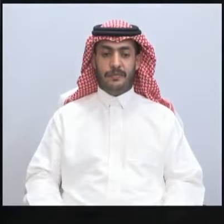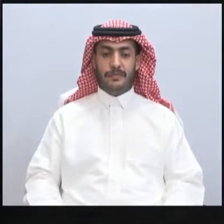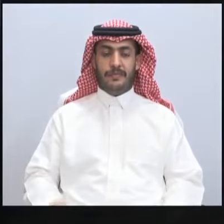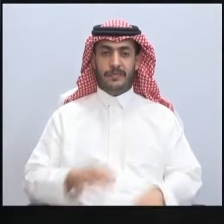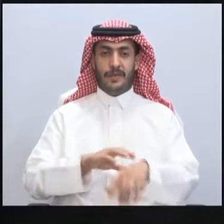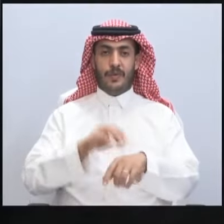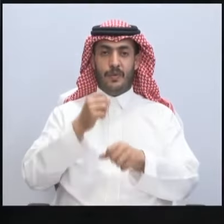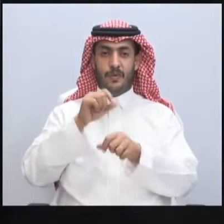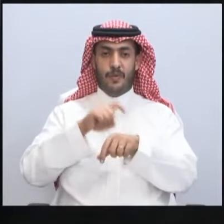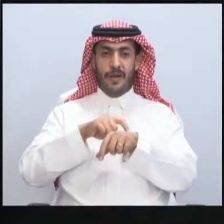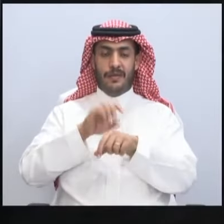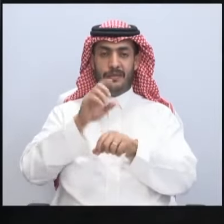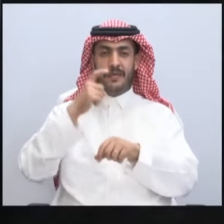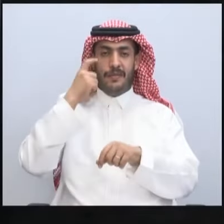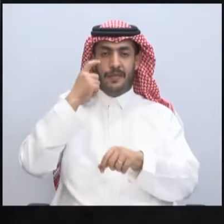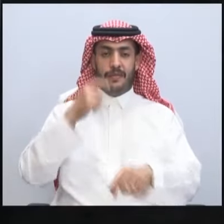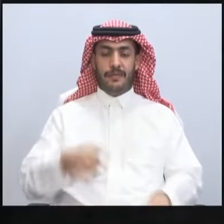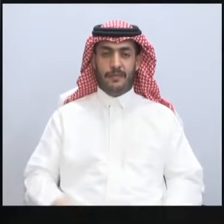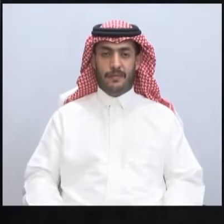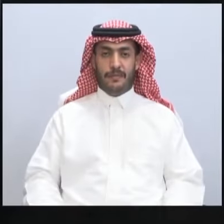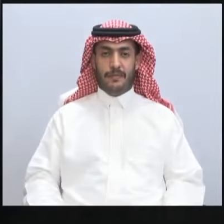نعطيكم وقت ونرجع